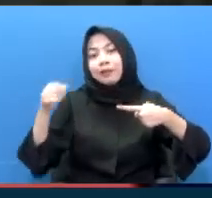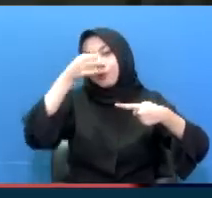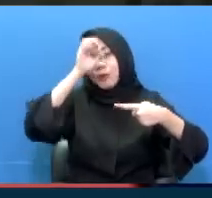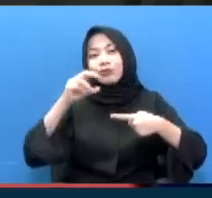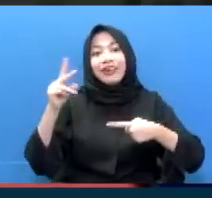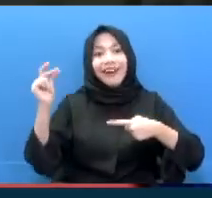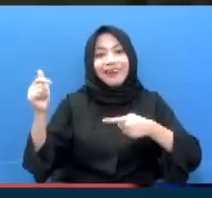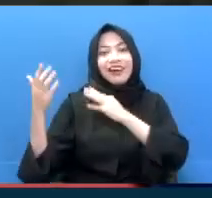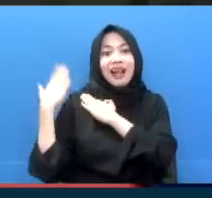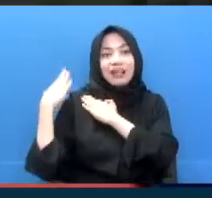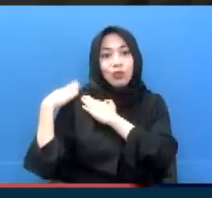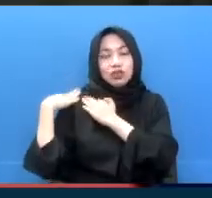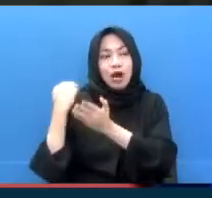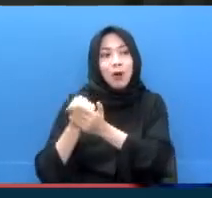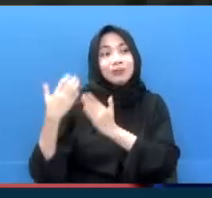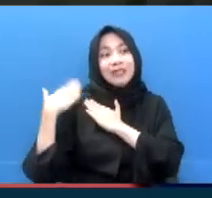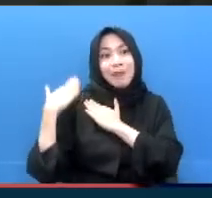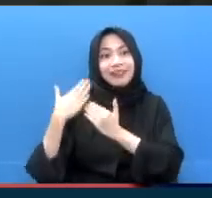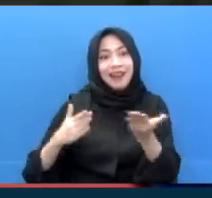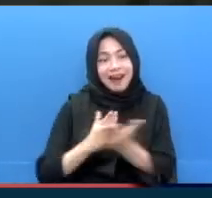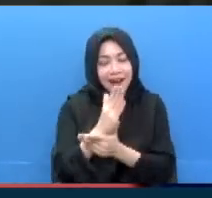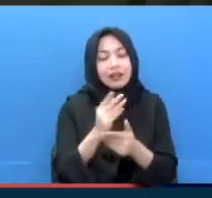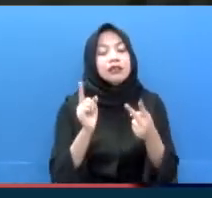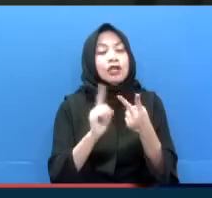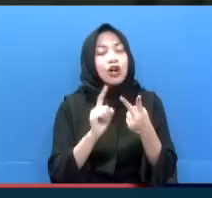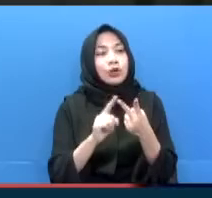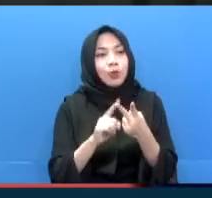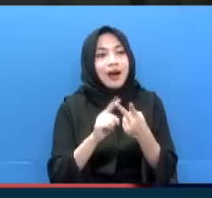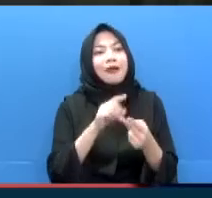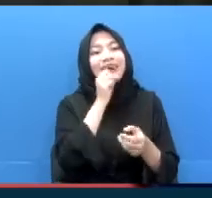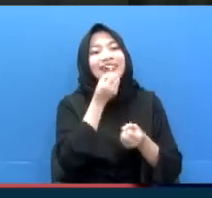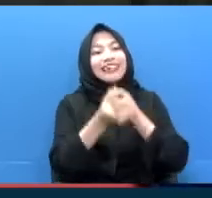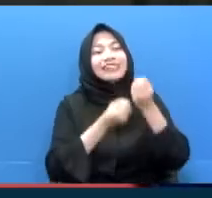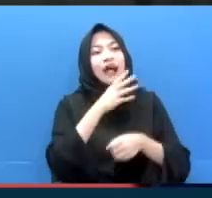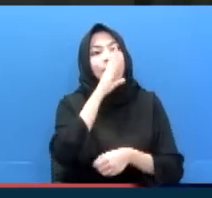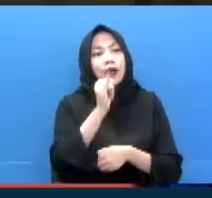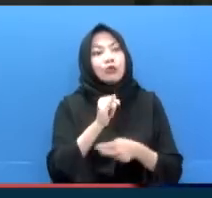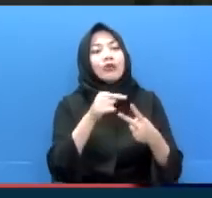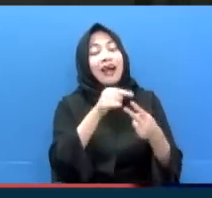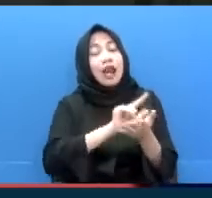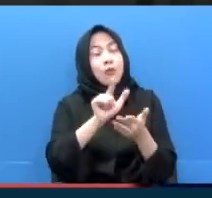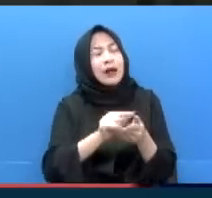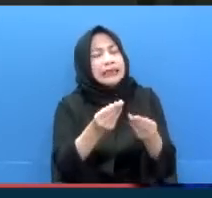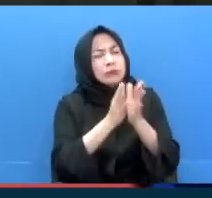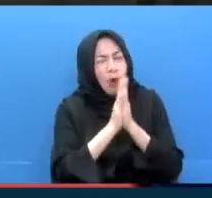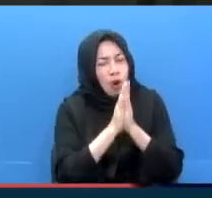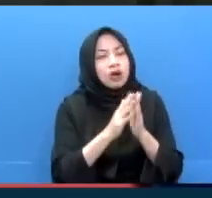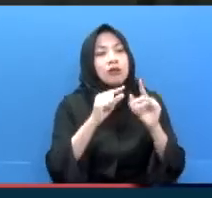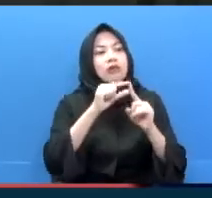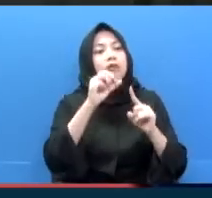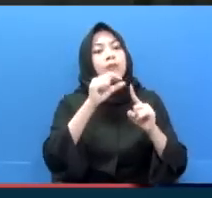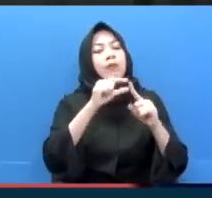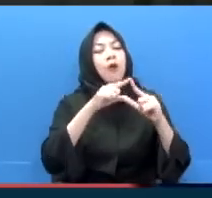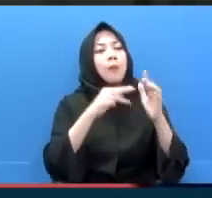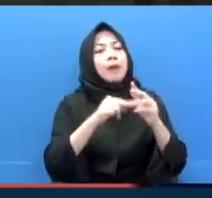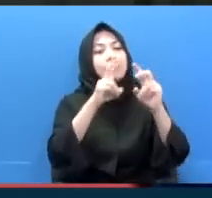wewenangnya ya kan yang kedua adalah masalah keterangan palsunya ya itulah kita maohon diproses semua Artinya bahwa kami tahu bahwa klien kami